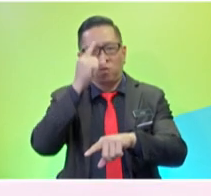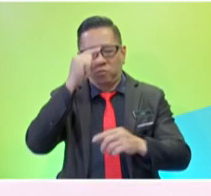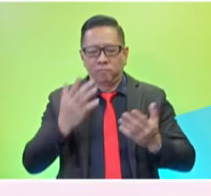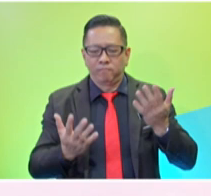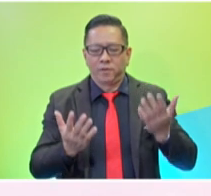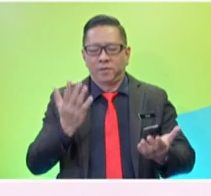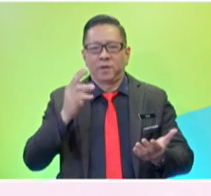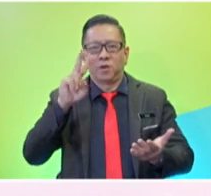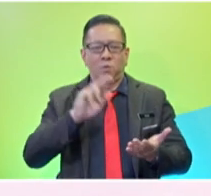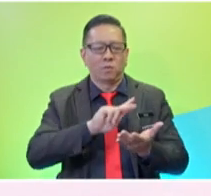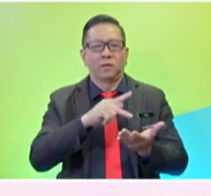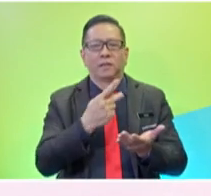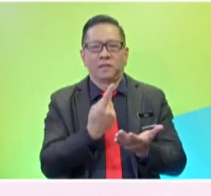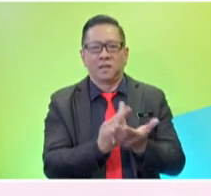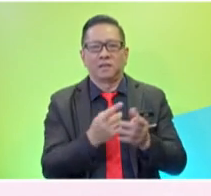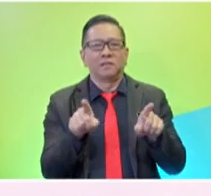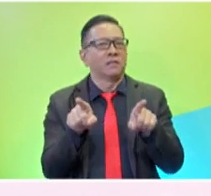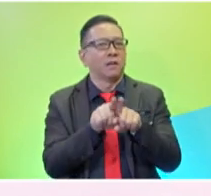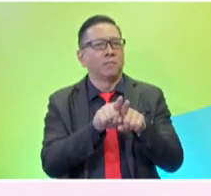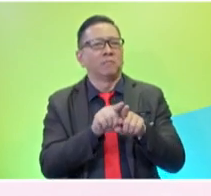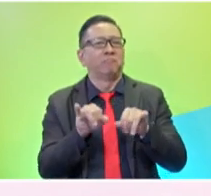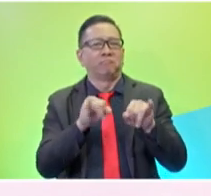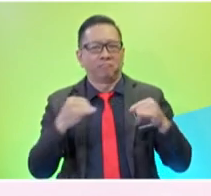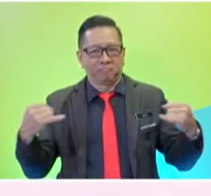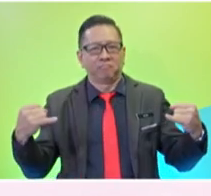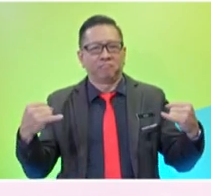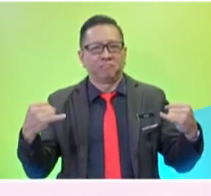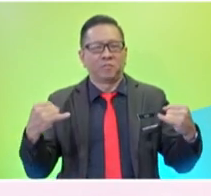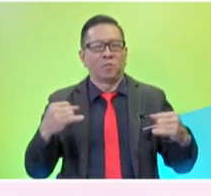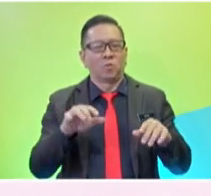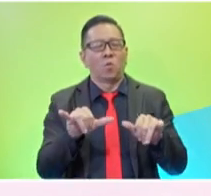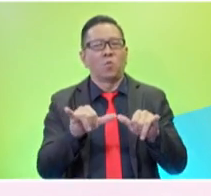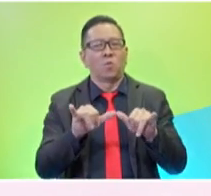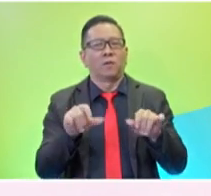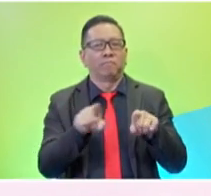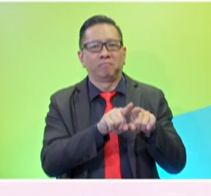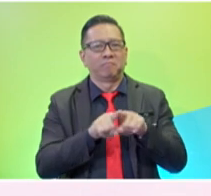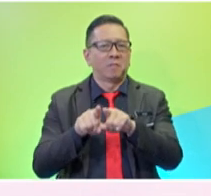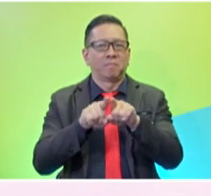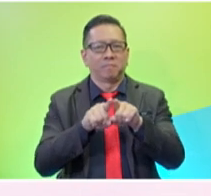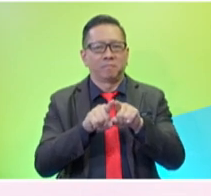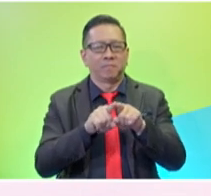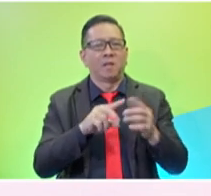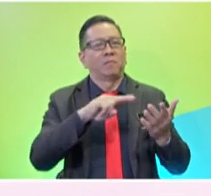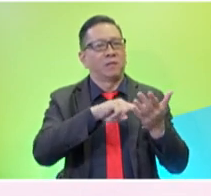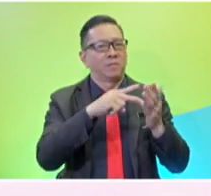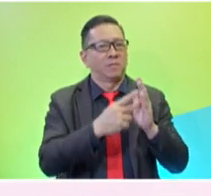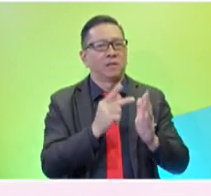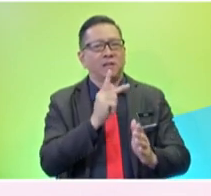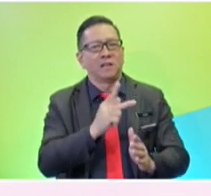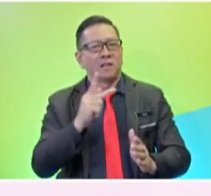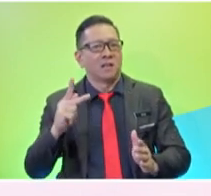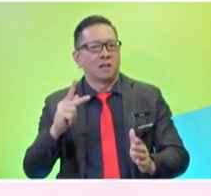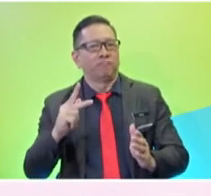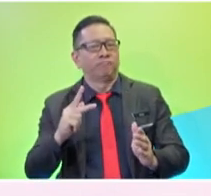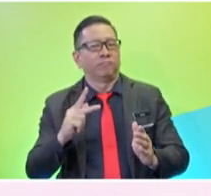dua quantity yang sama jenis dan diukur dalam unit yang sama Gimana kalau definisi kadaran adalah suatu